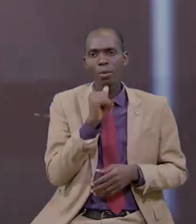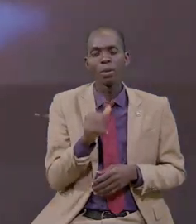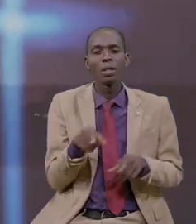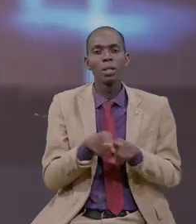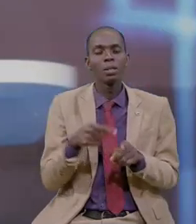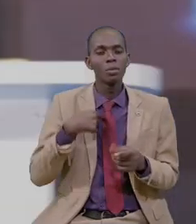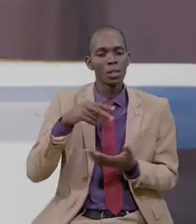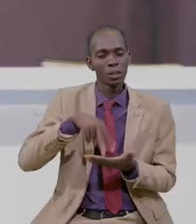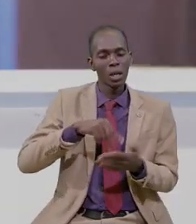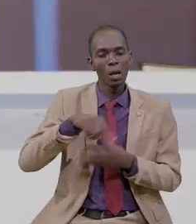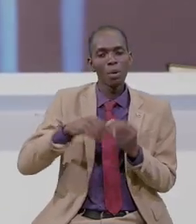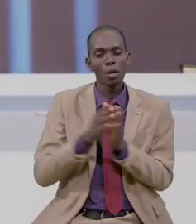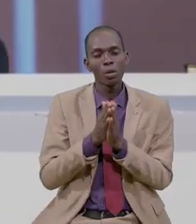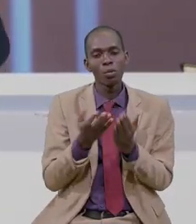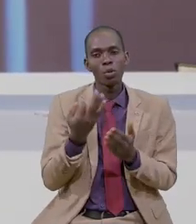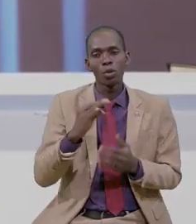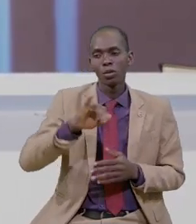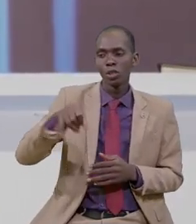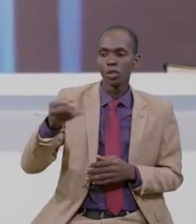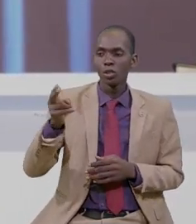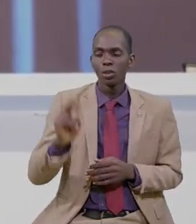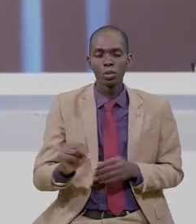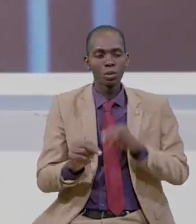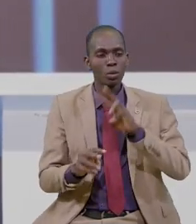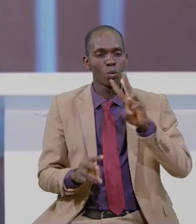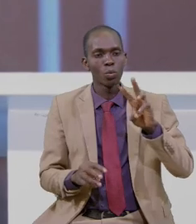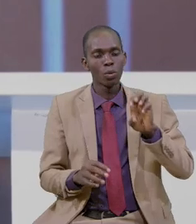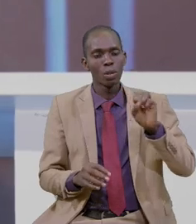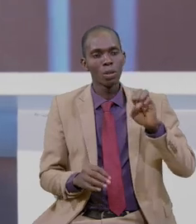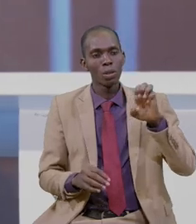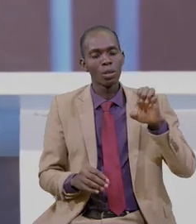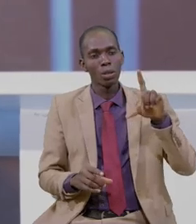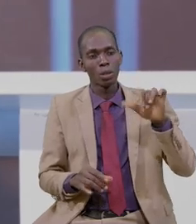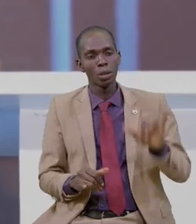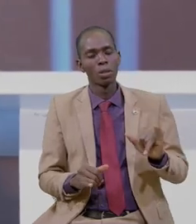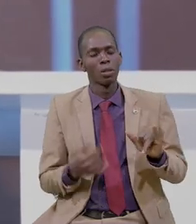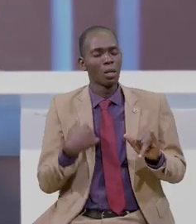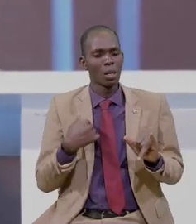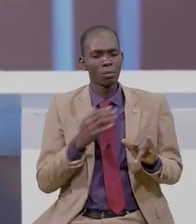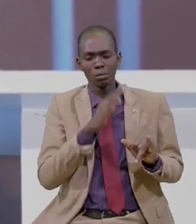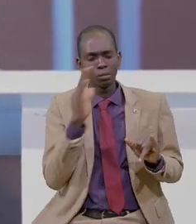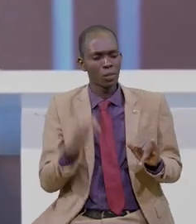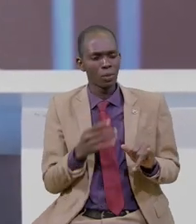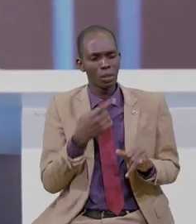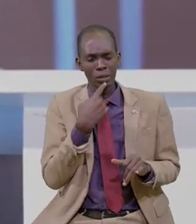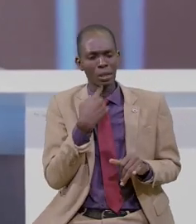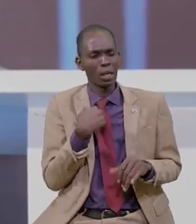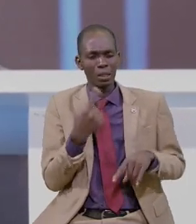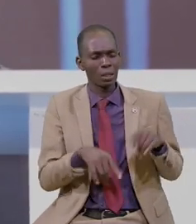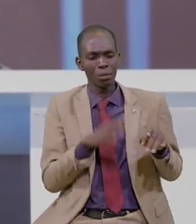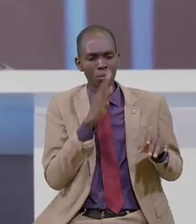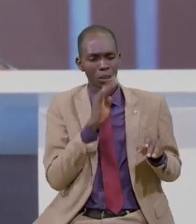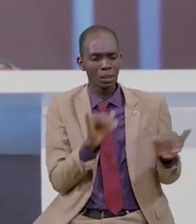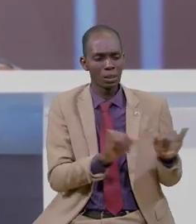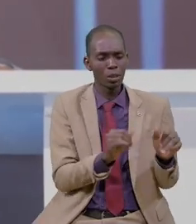lu l'histoire de John Wesley. Quand j'ai lu, est-ce que je ne peux pas être comme John Wesley? Bien sûr, je peux être.